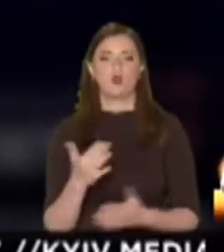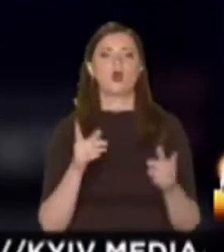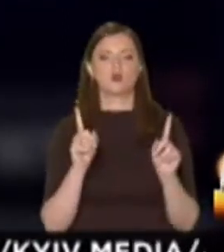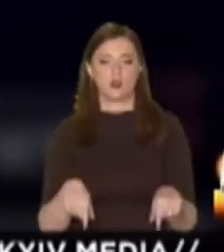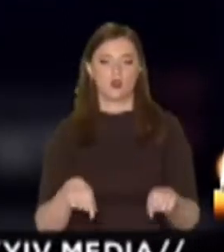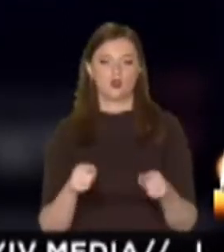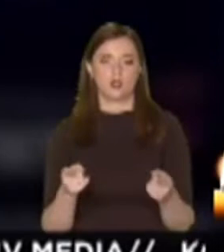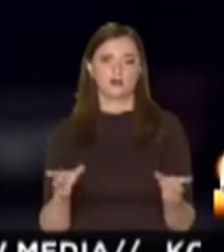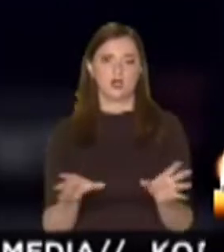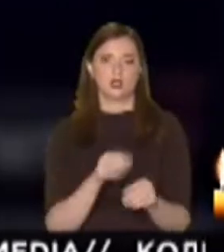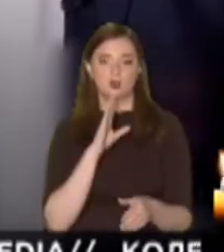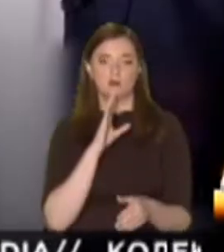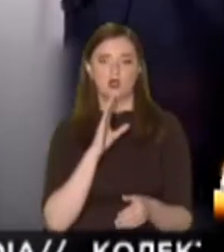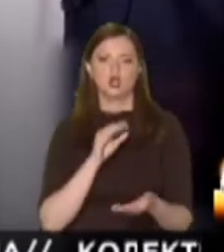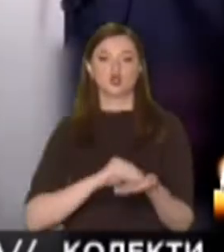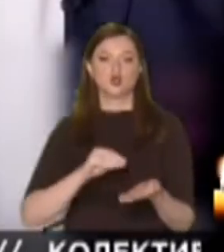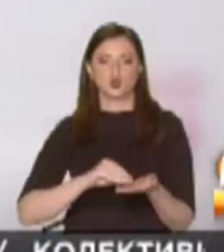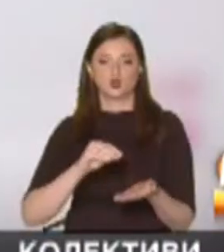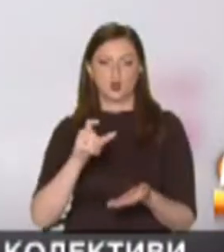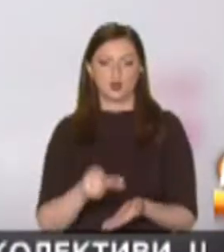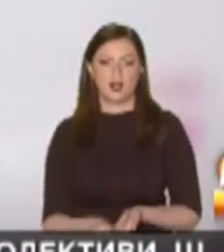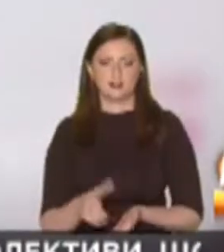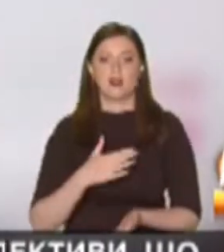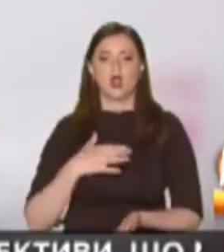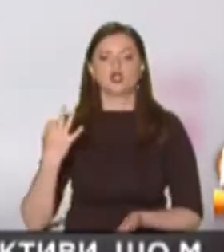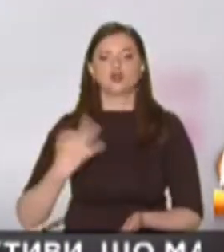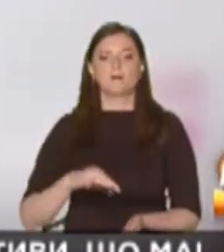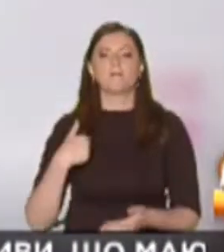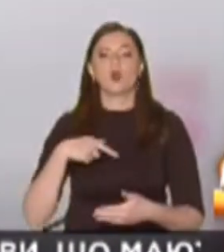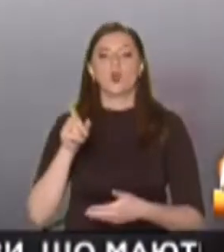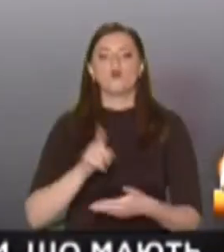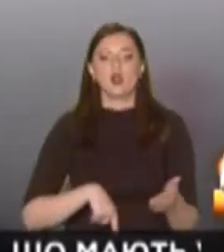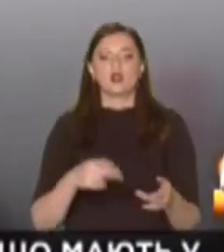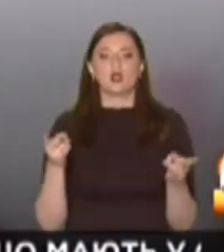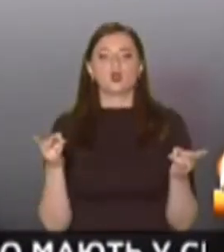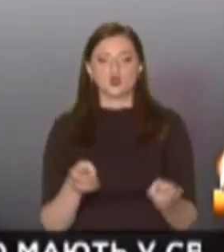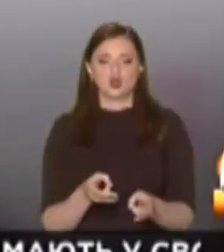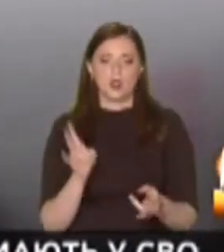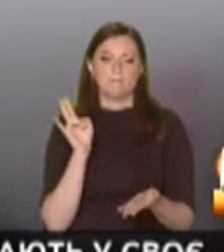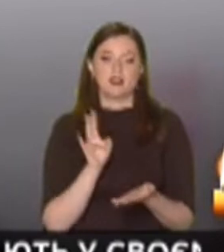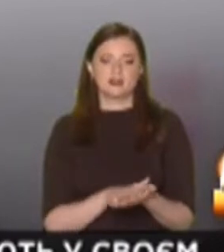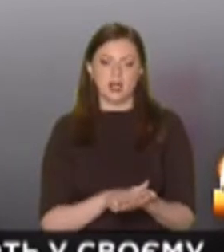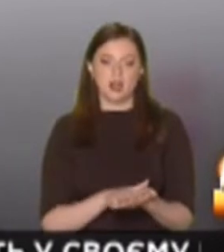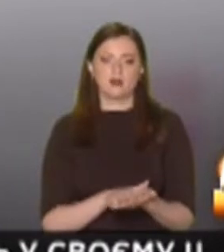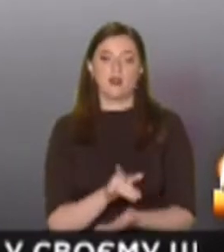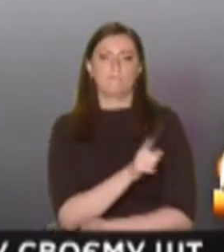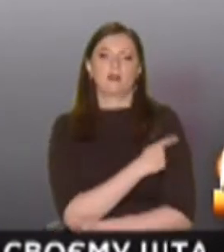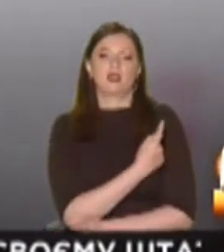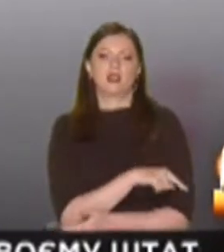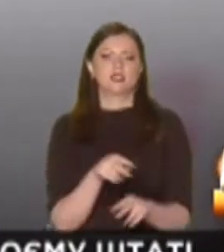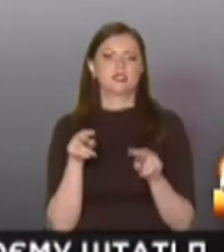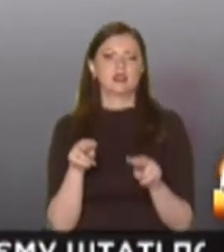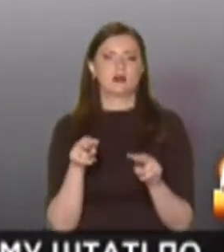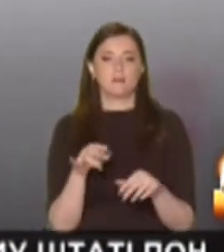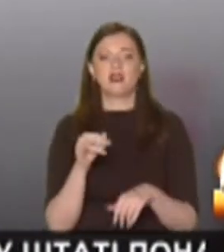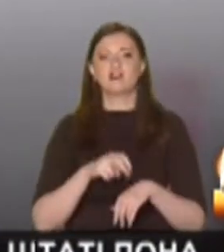затримали разом із журналістом. Нашому сину, ми впевнені, нужна постоянне медицинское